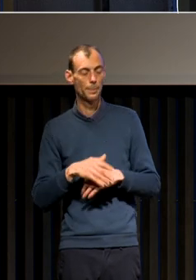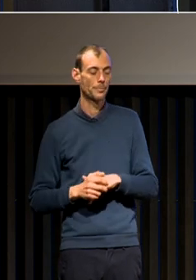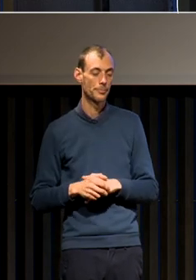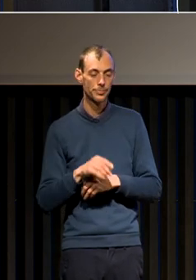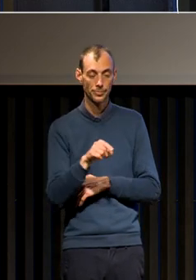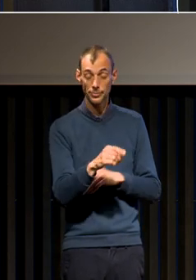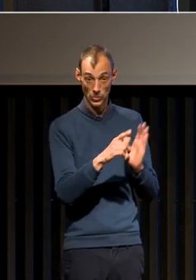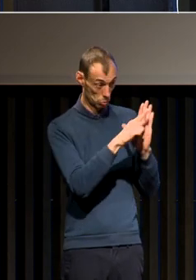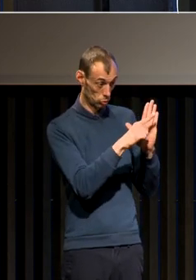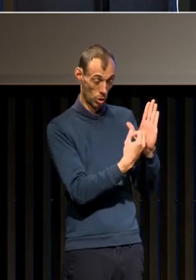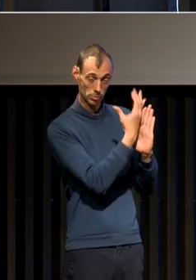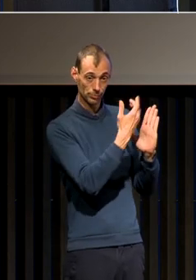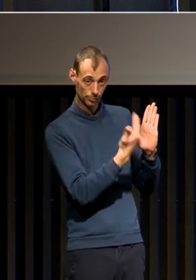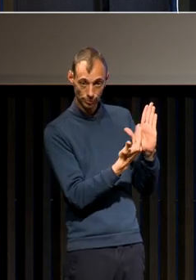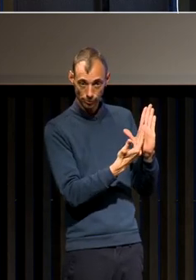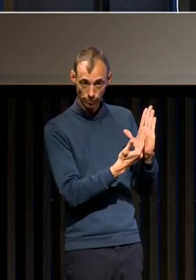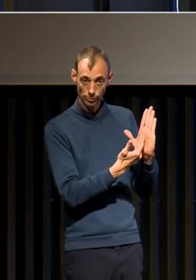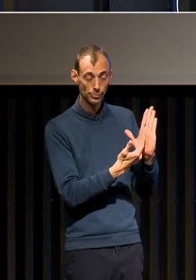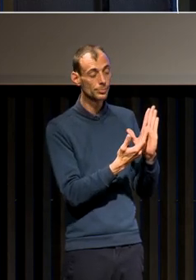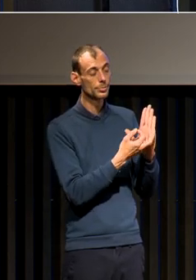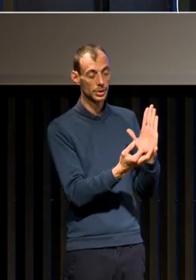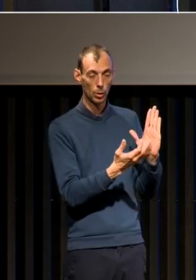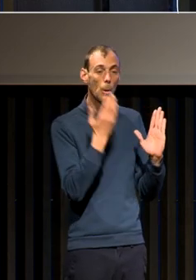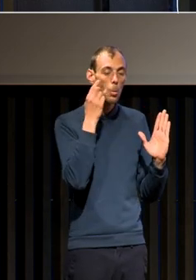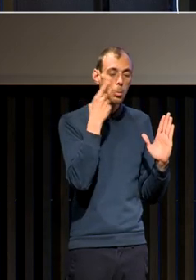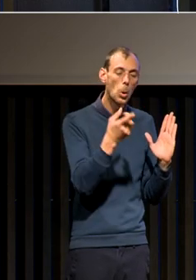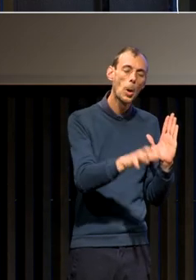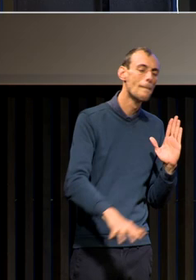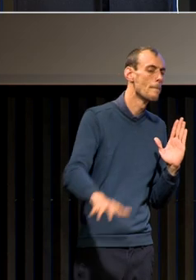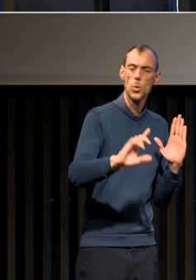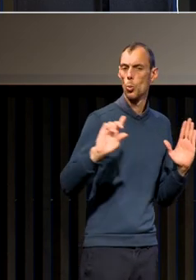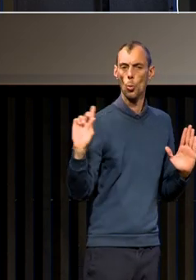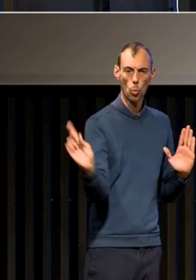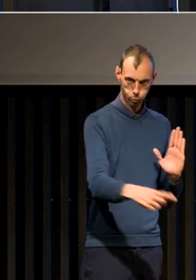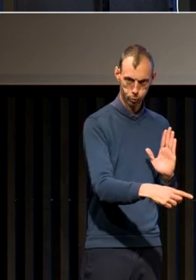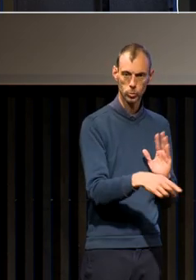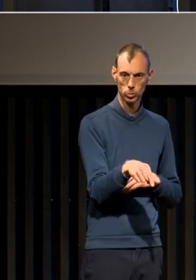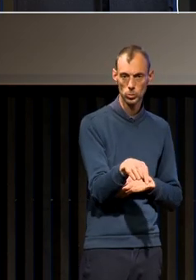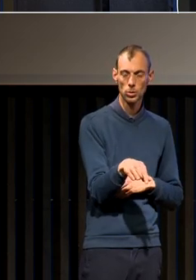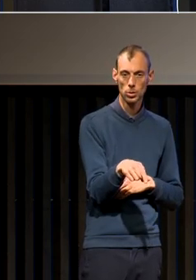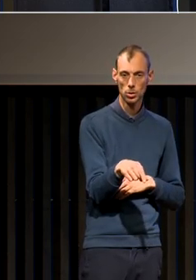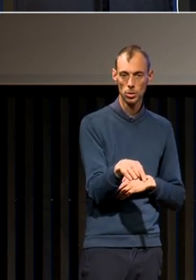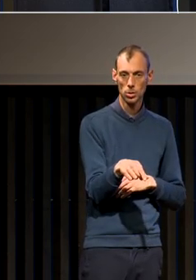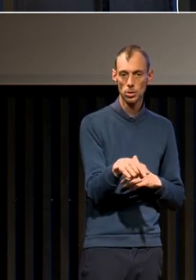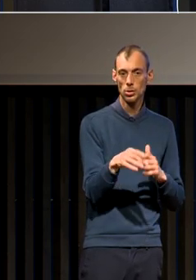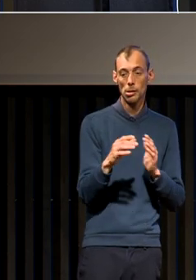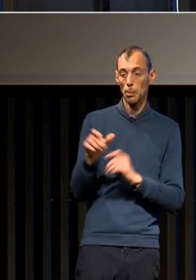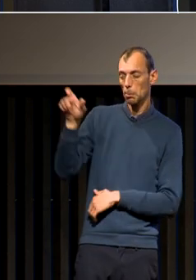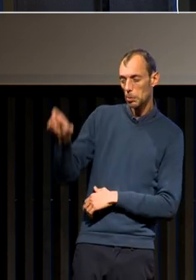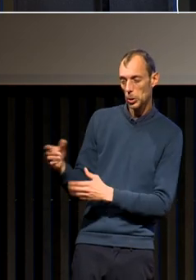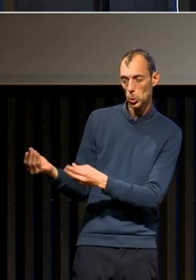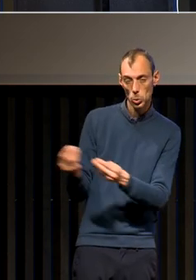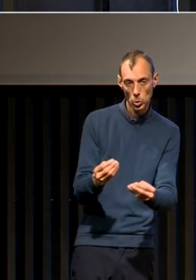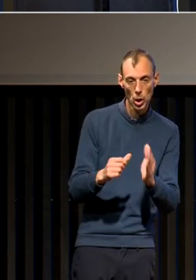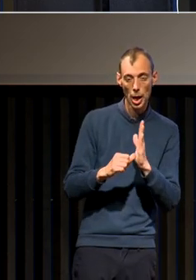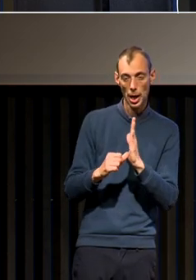que tous les enfants issus d'un don puissent accéder à l'identité du donneur